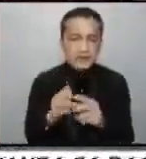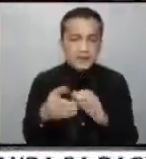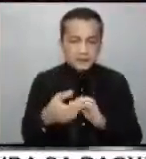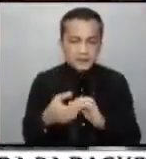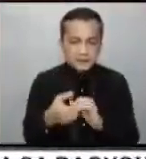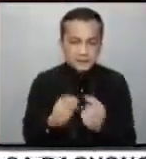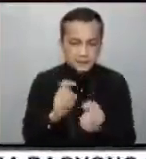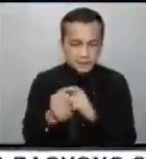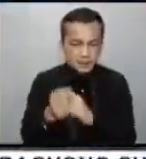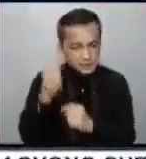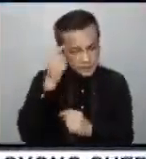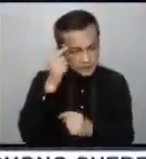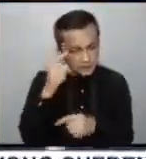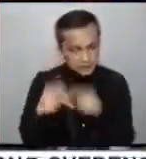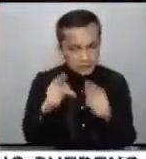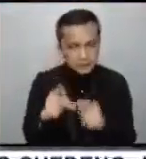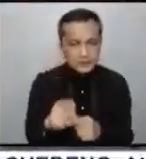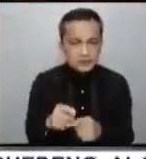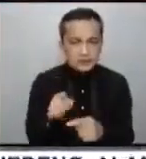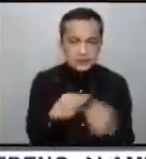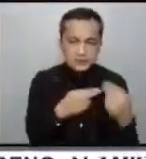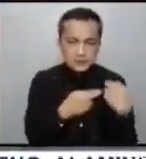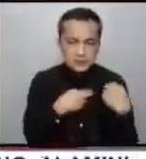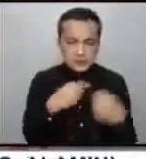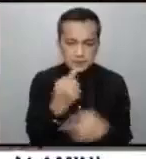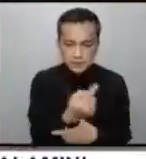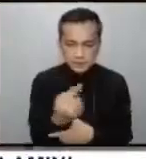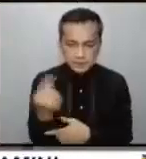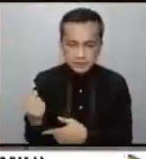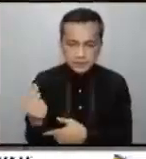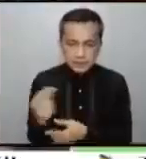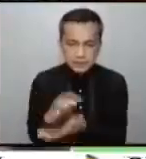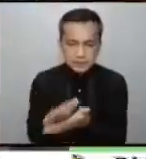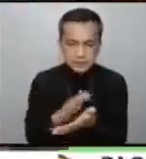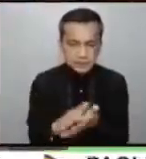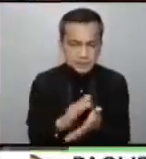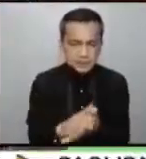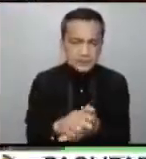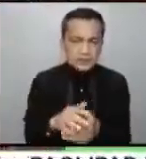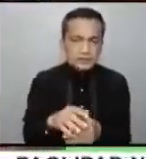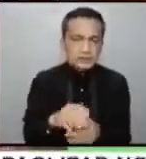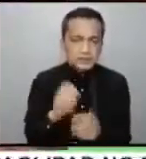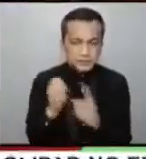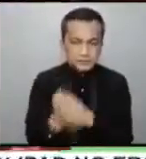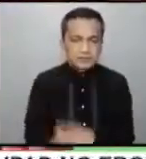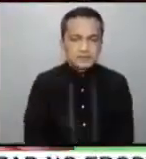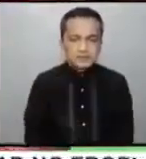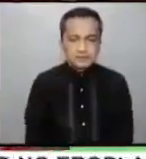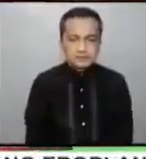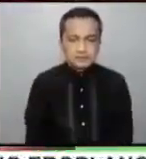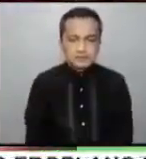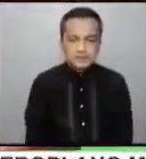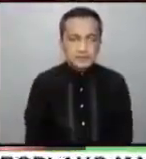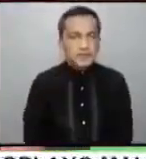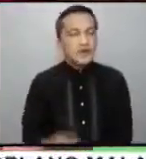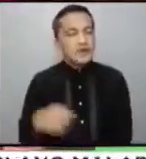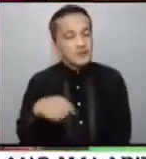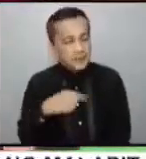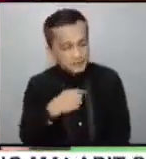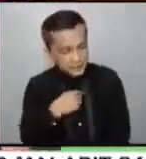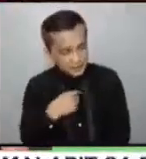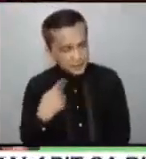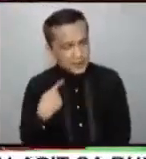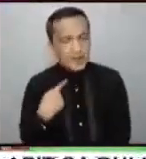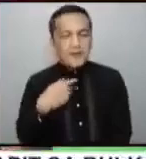publiko na responsibilidad ng bawat isa ang paglilinis ng kapaligiran. Meron po tayong World Bank funded project